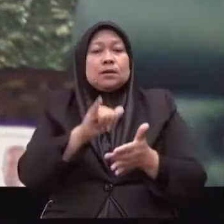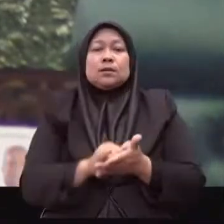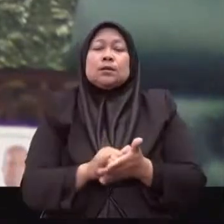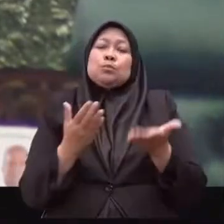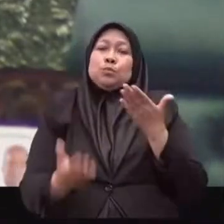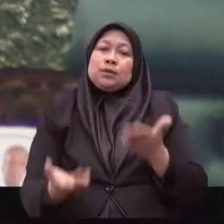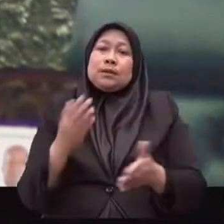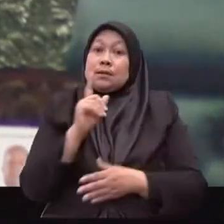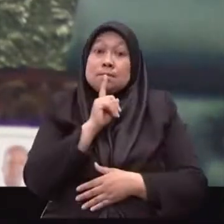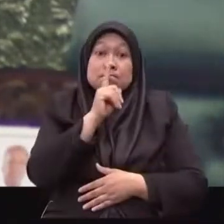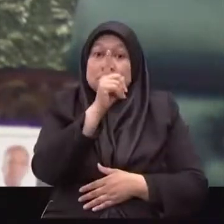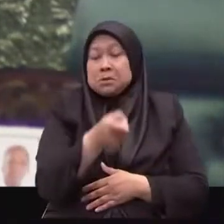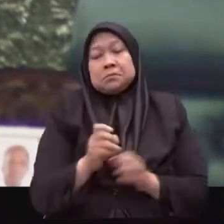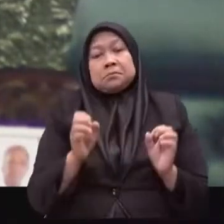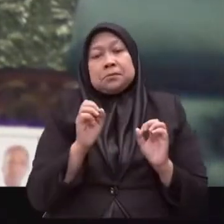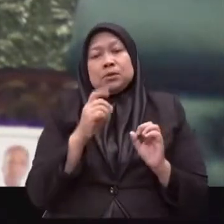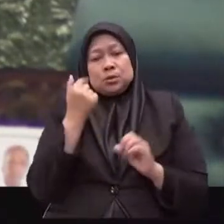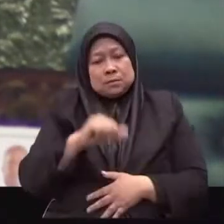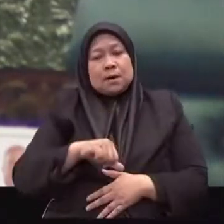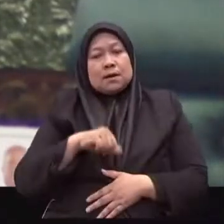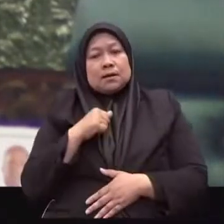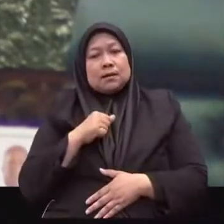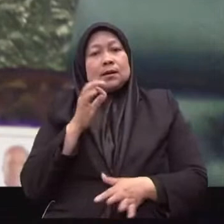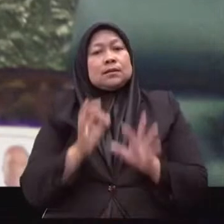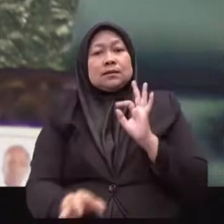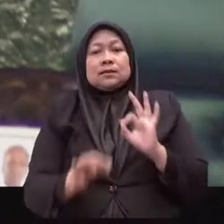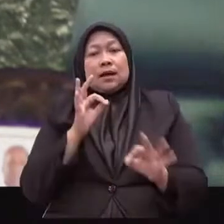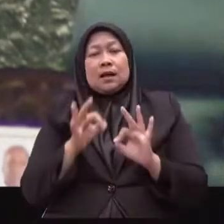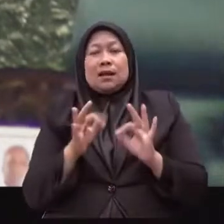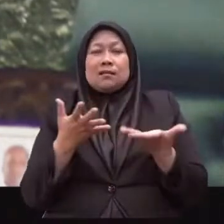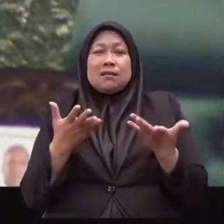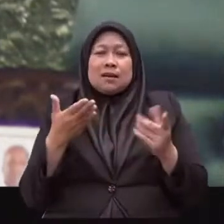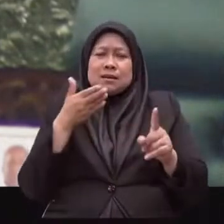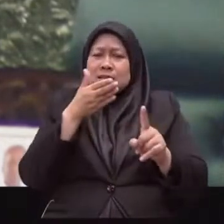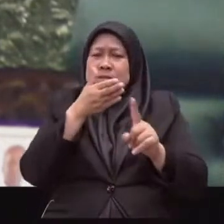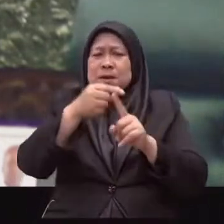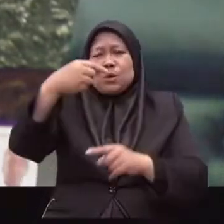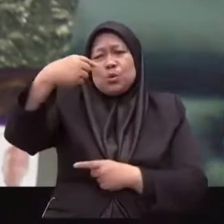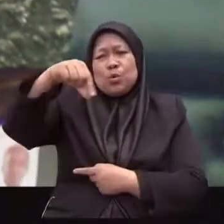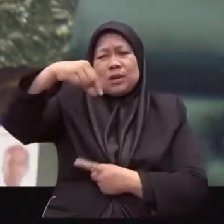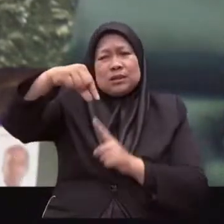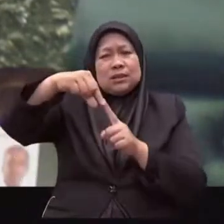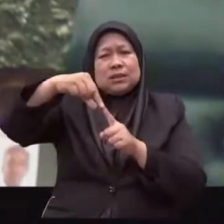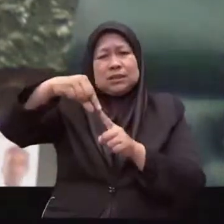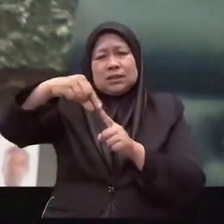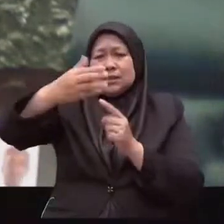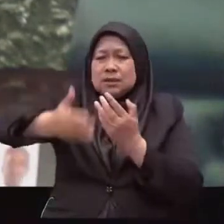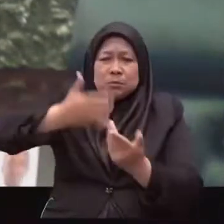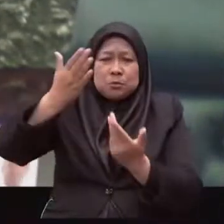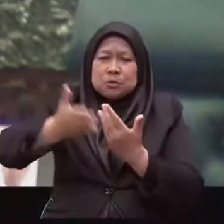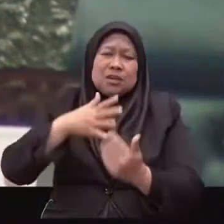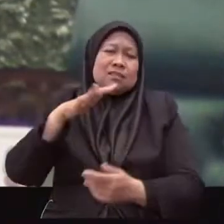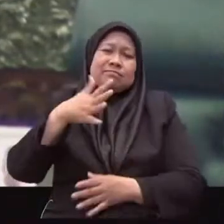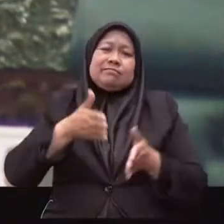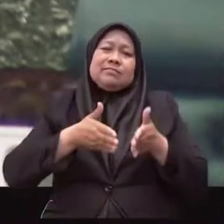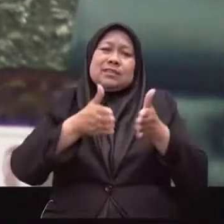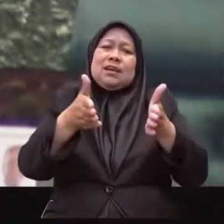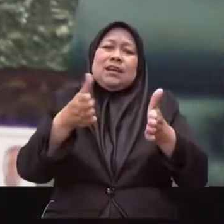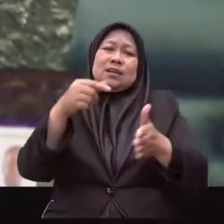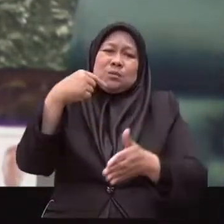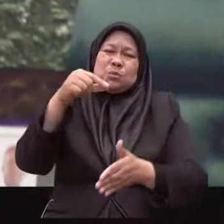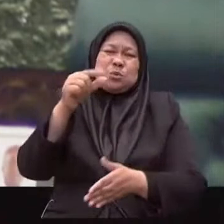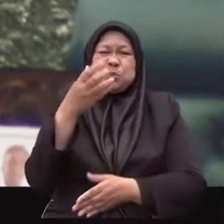perkembangan MNC di pulau Pinang dan Network conferensif industri-industri